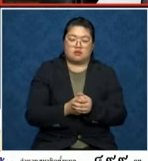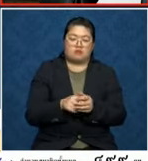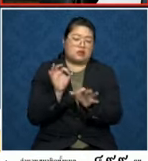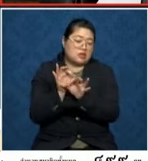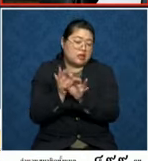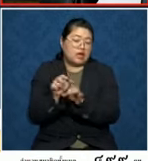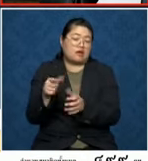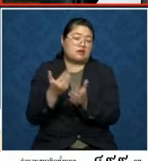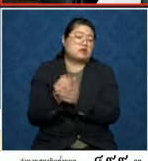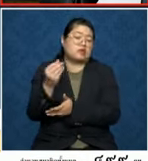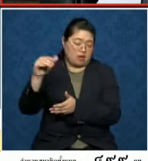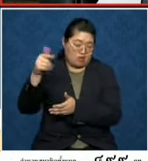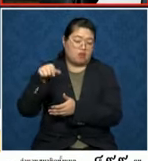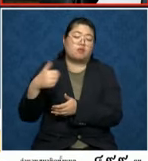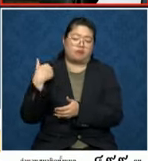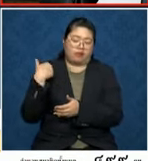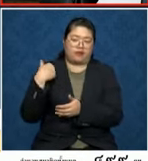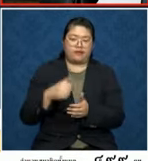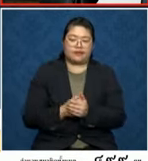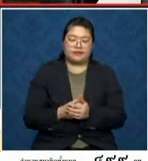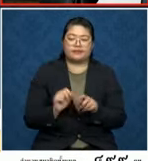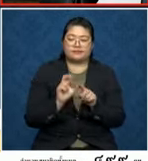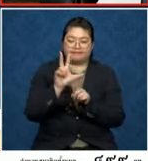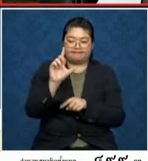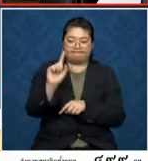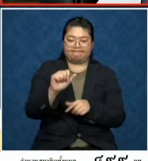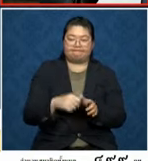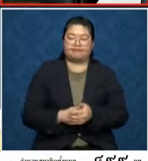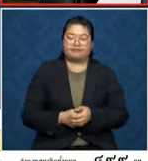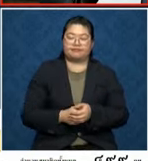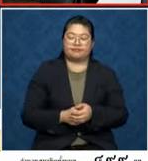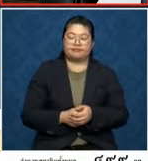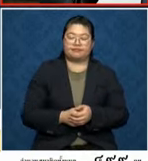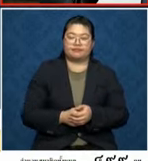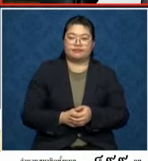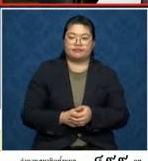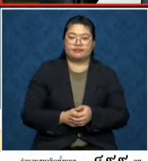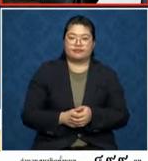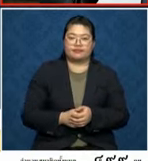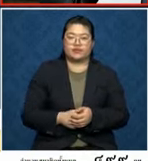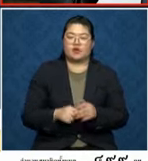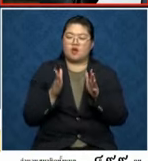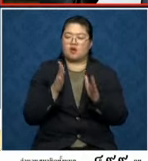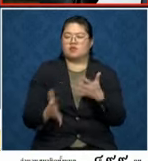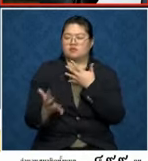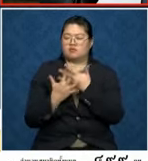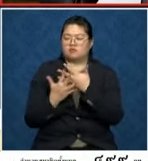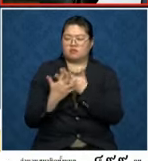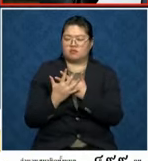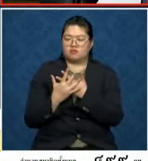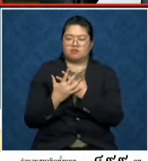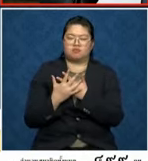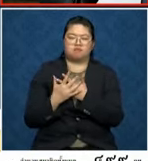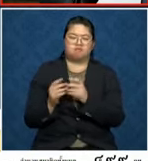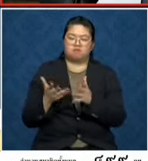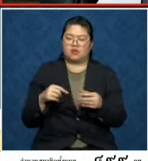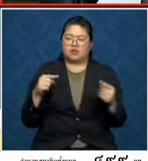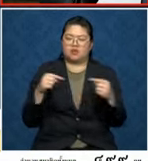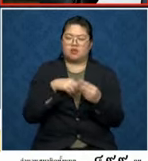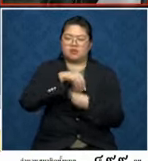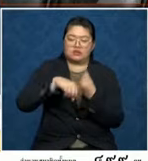านซ์ออกไปก่อนให้ด้วยนะครับประเด็นที่3นะครับคนที่ไม่ควรติดคุกจากสถานการณ์ย่ำแย่จากเศรษฐกิจ